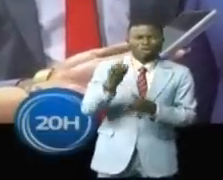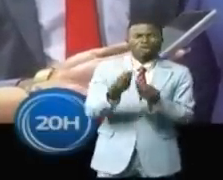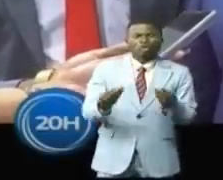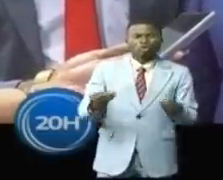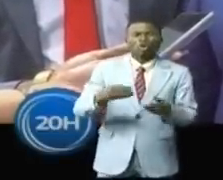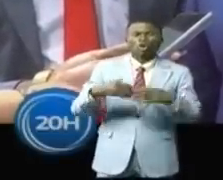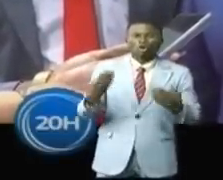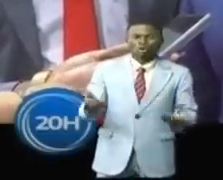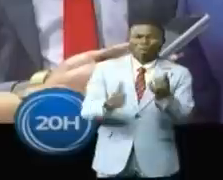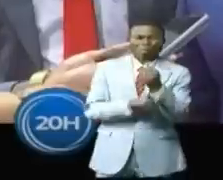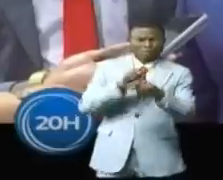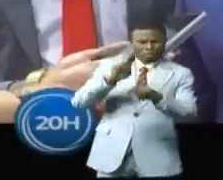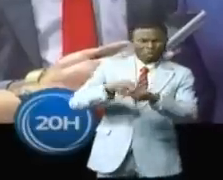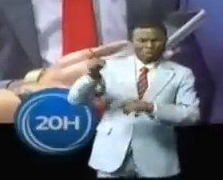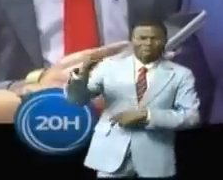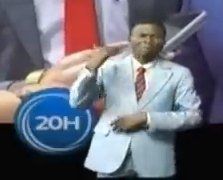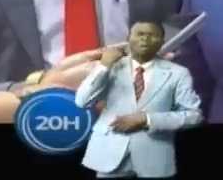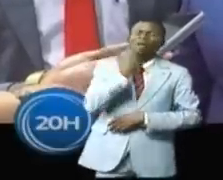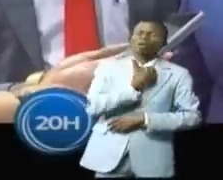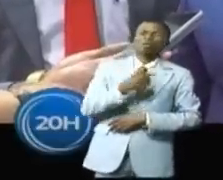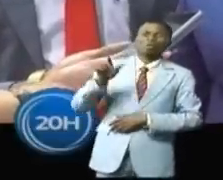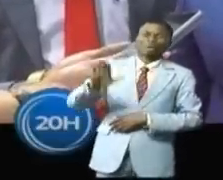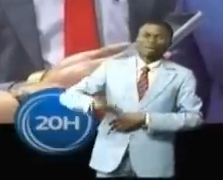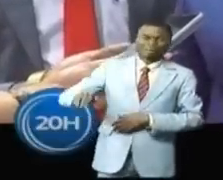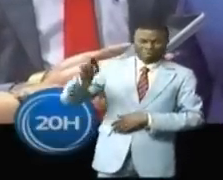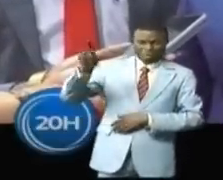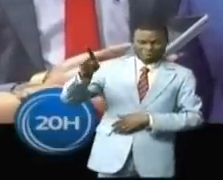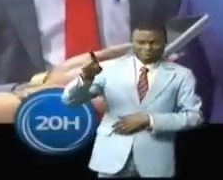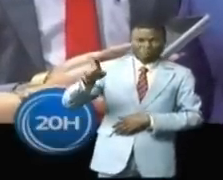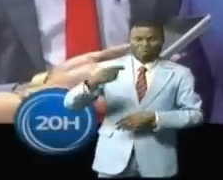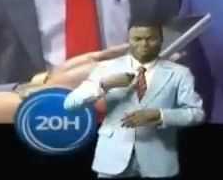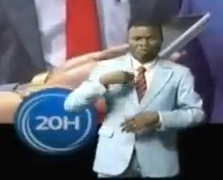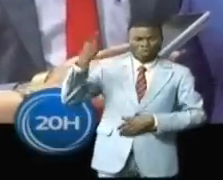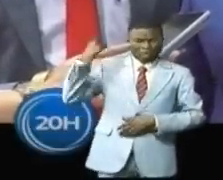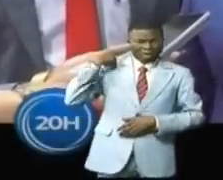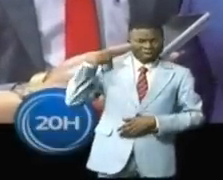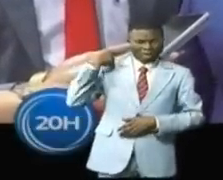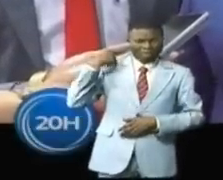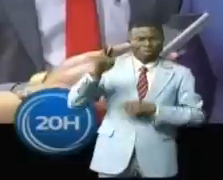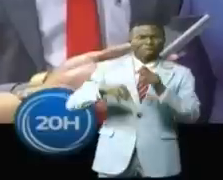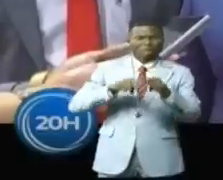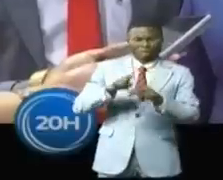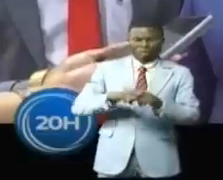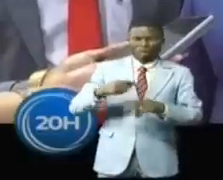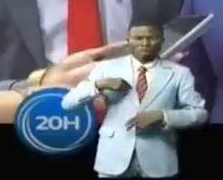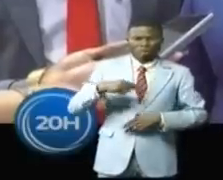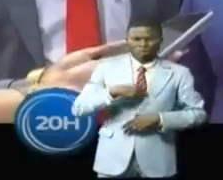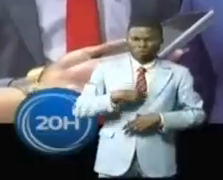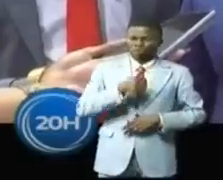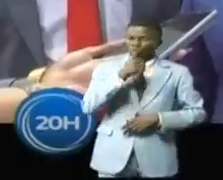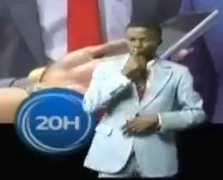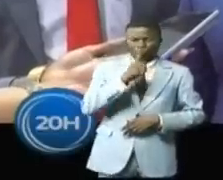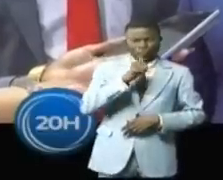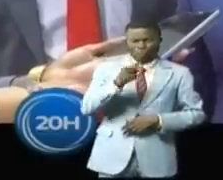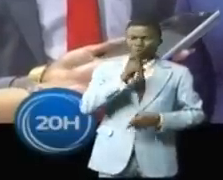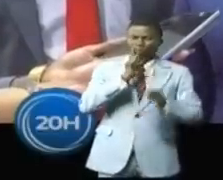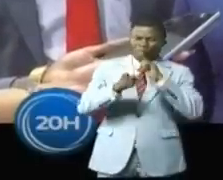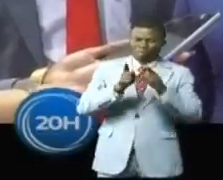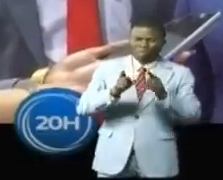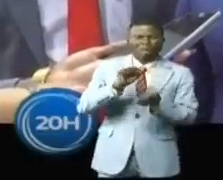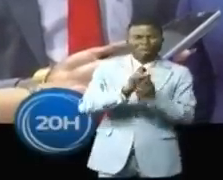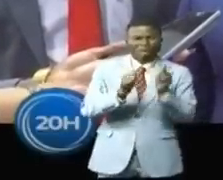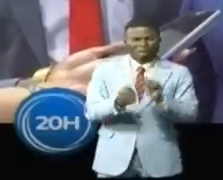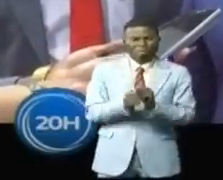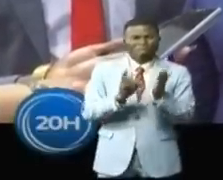assister cette population. Comme élus, nous n'avons pas pu terminer sans échanger sur les questions